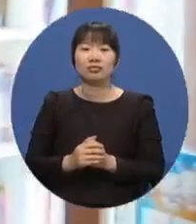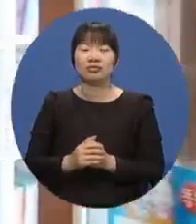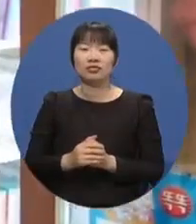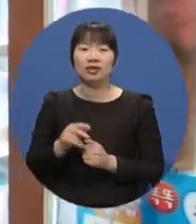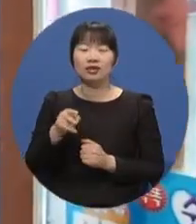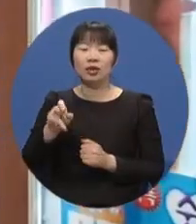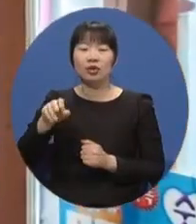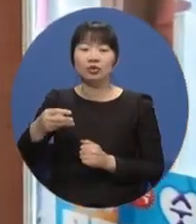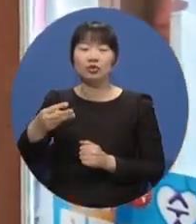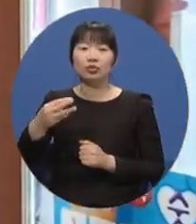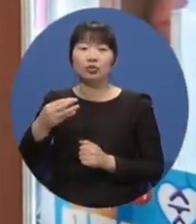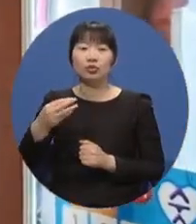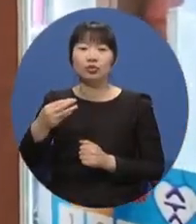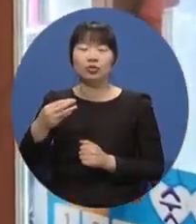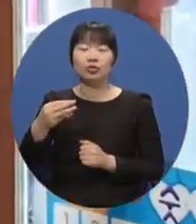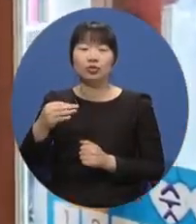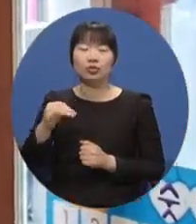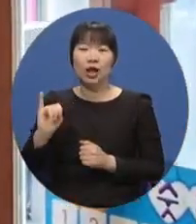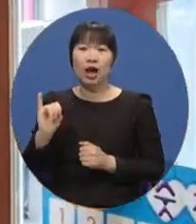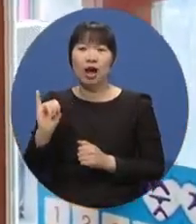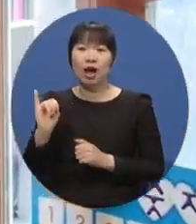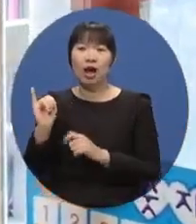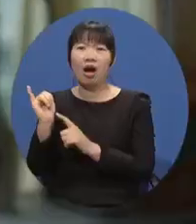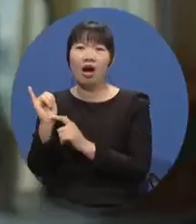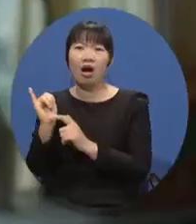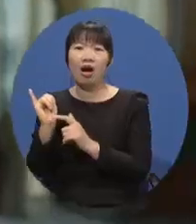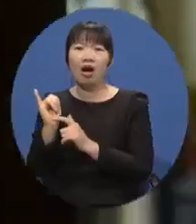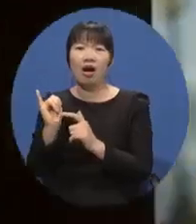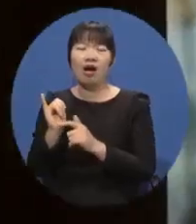서율, 서율아. 서율.